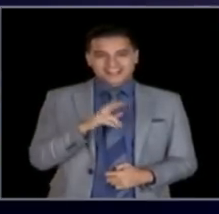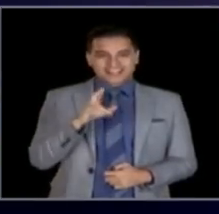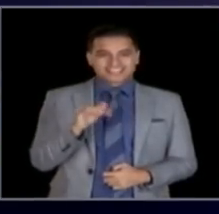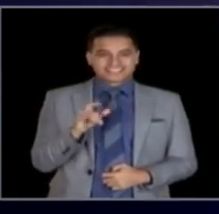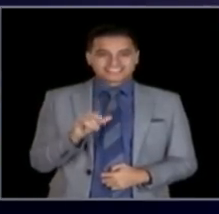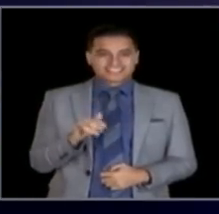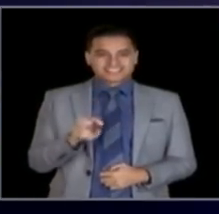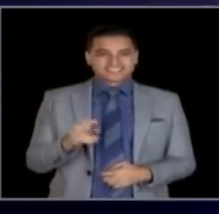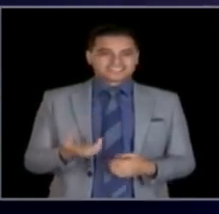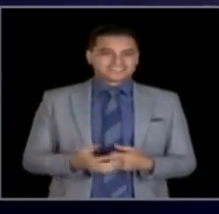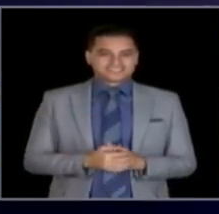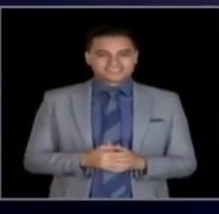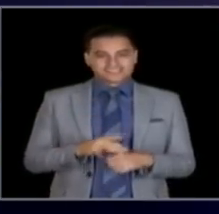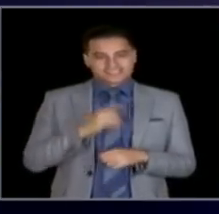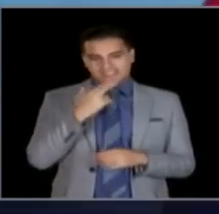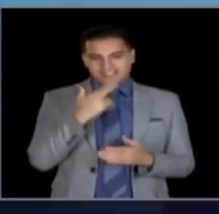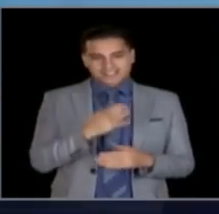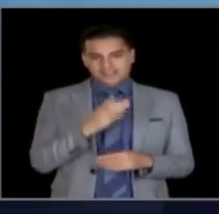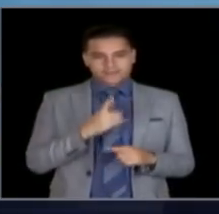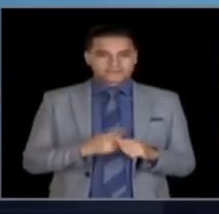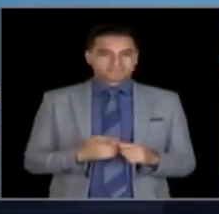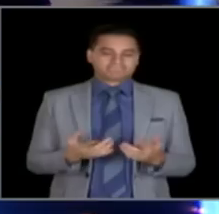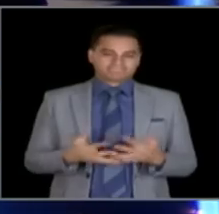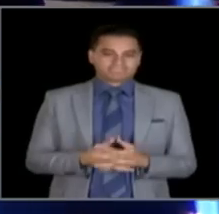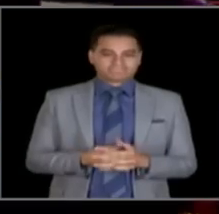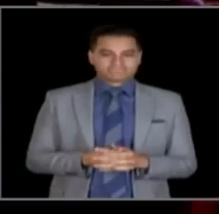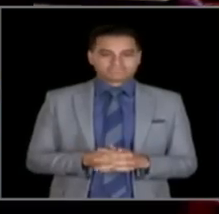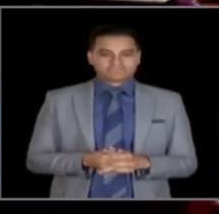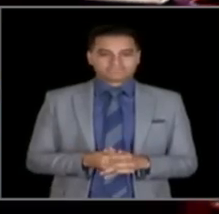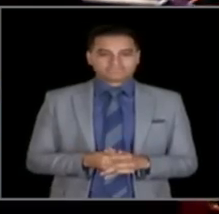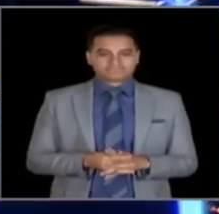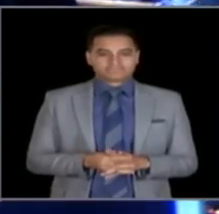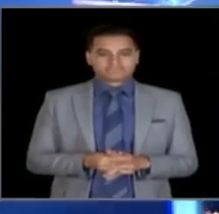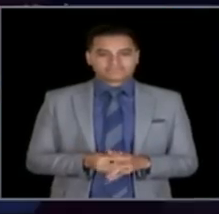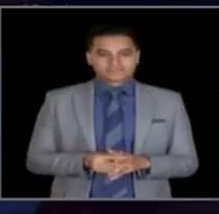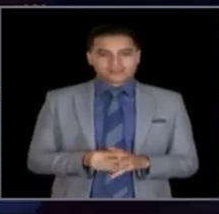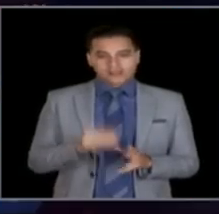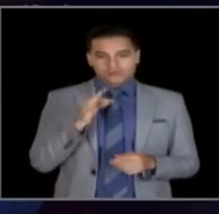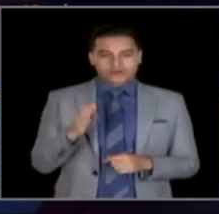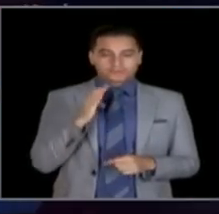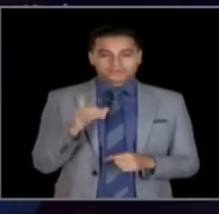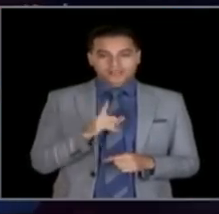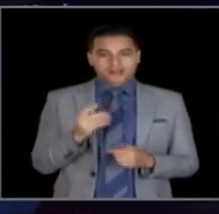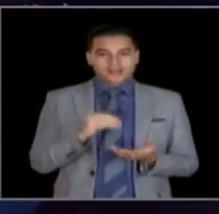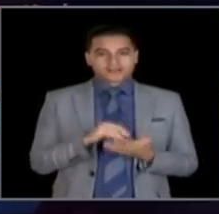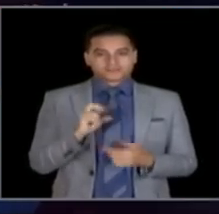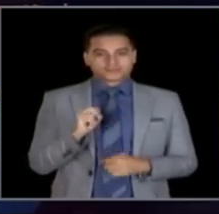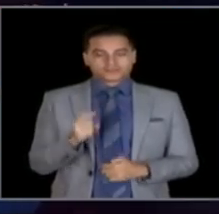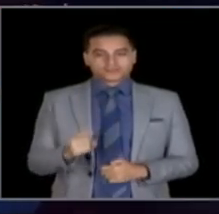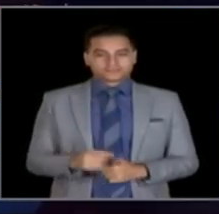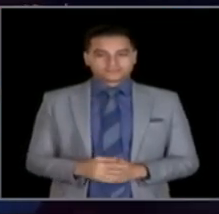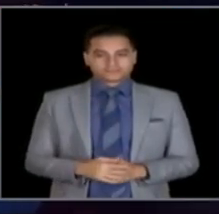أي لغة في العالم. هارد لك. إجابة خاطئة. لو جاوبتي صح رجعت ب 25 نقطة.